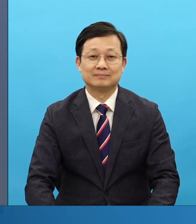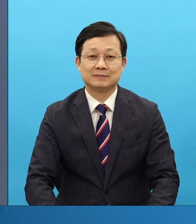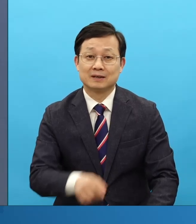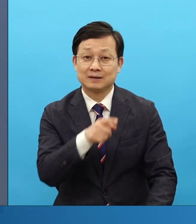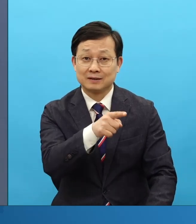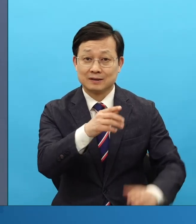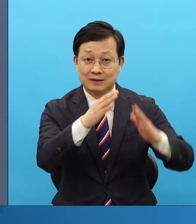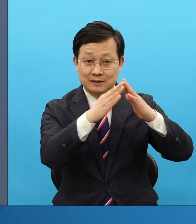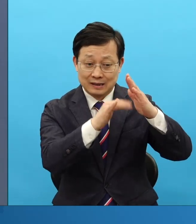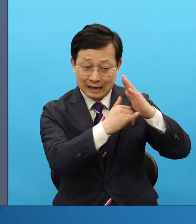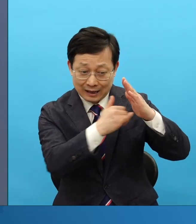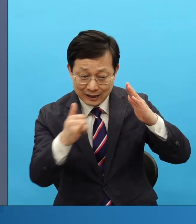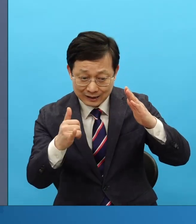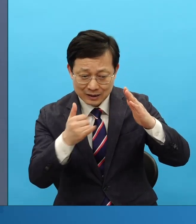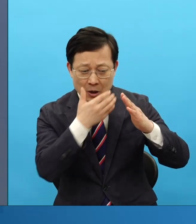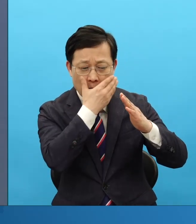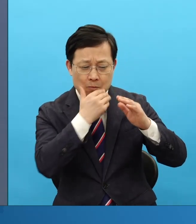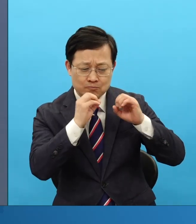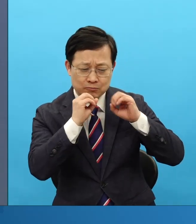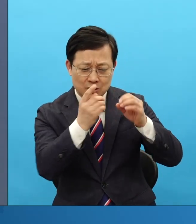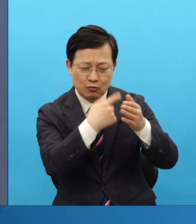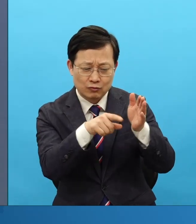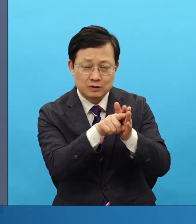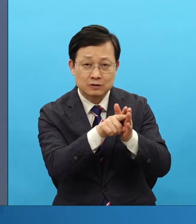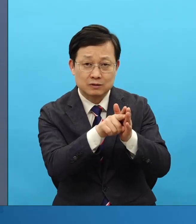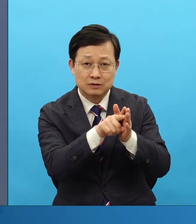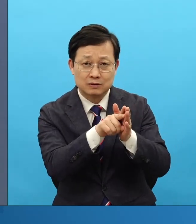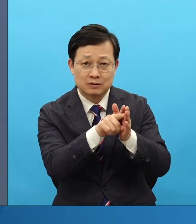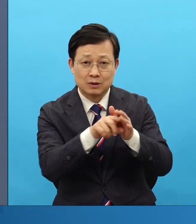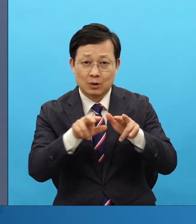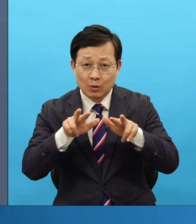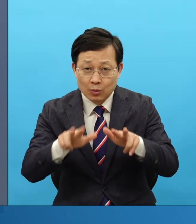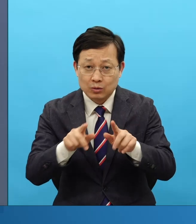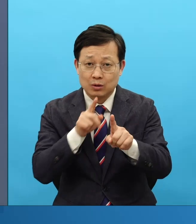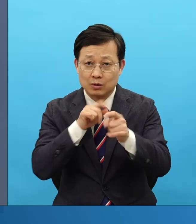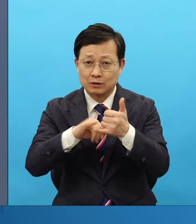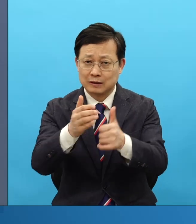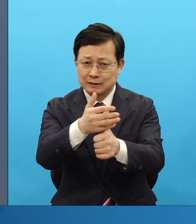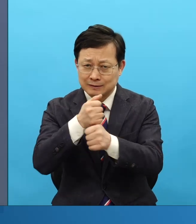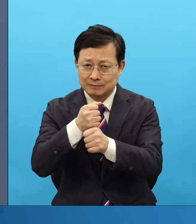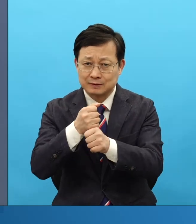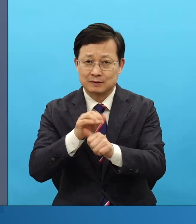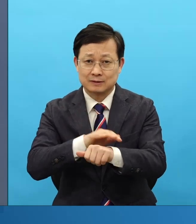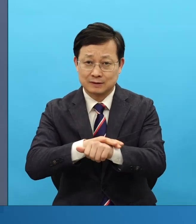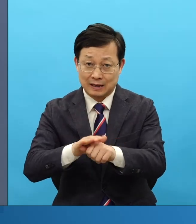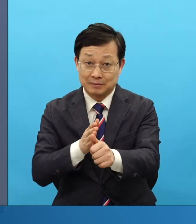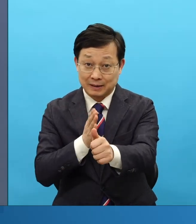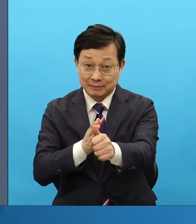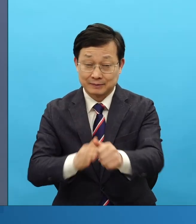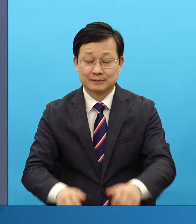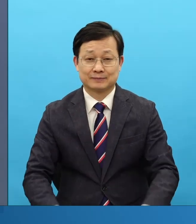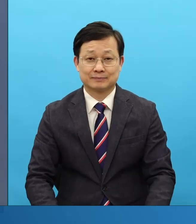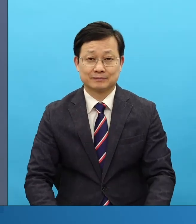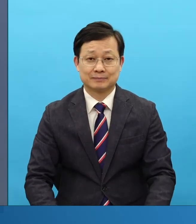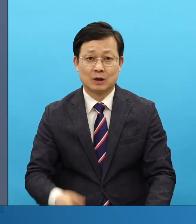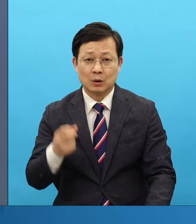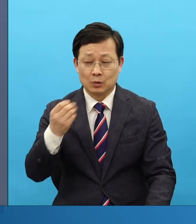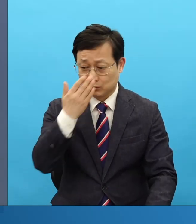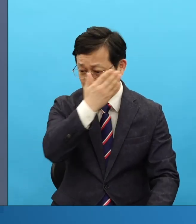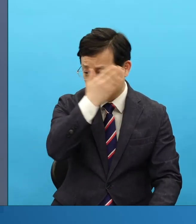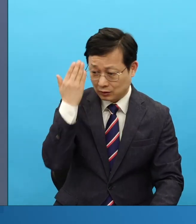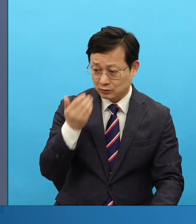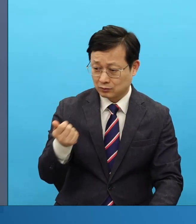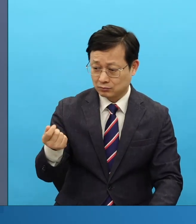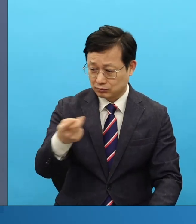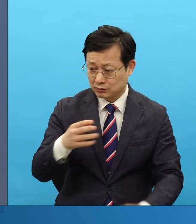복음하고 관계 있기 때문에 그렇습니다. It's because it's all connected to your family and your family line. 또 우리 여기 청년들도 있습니다. And we also have our young adults here